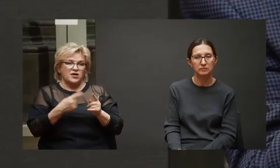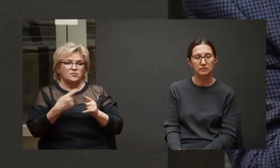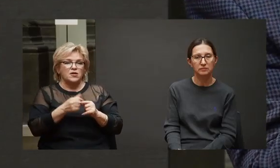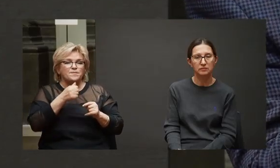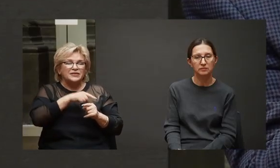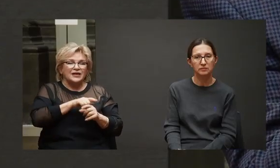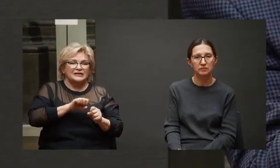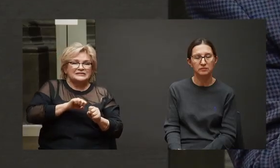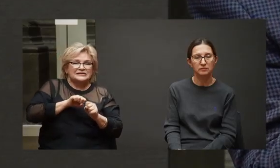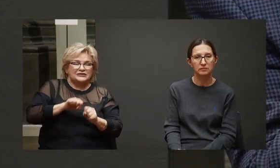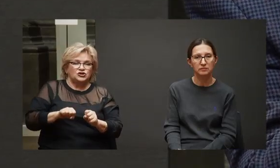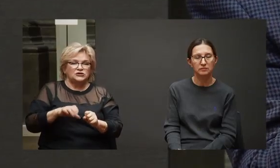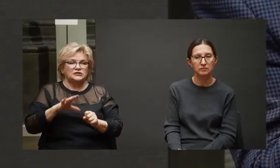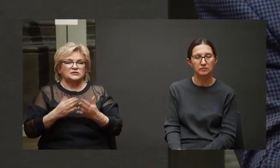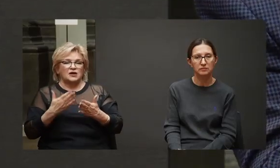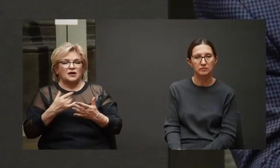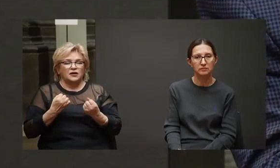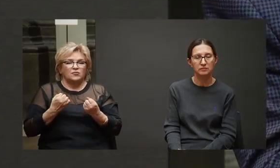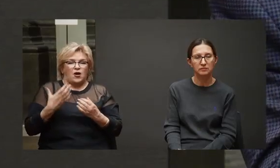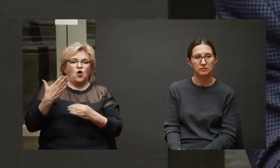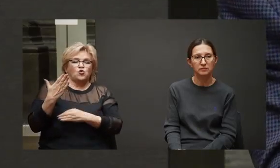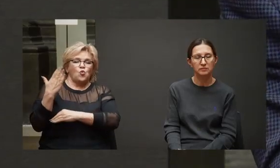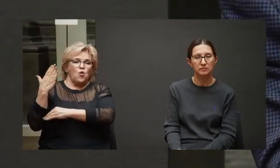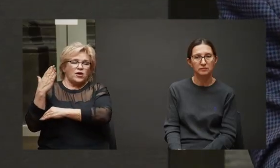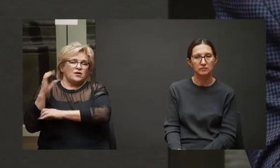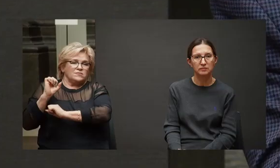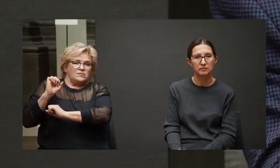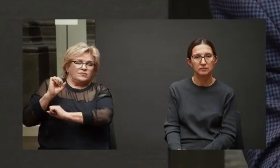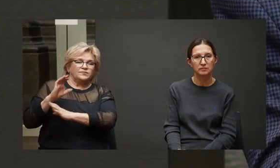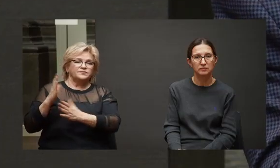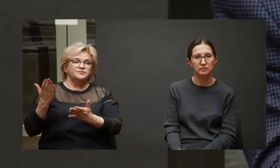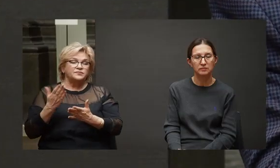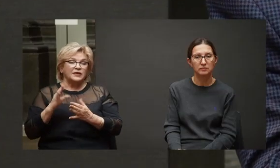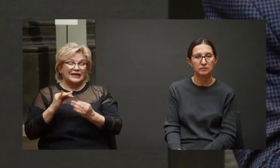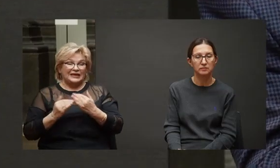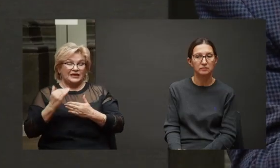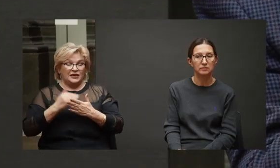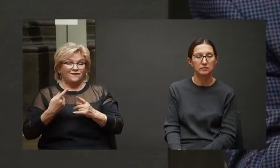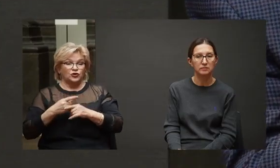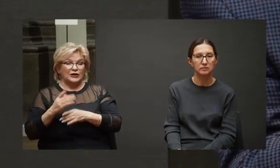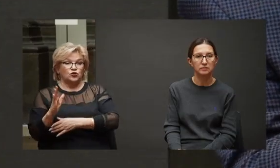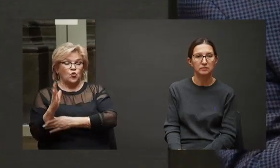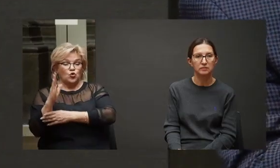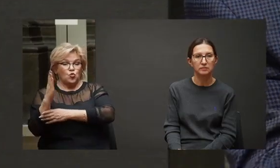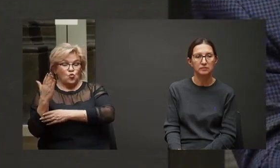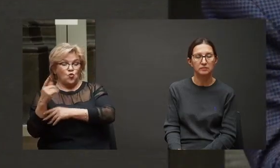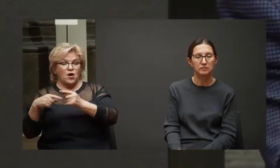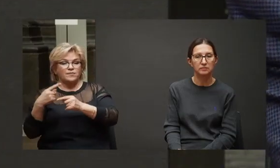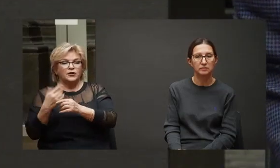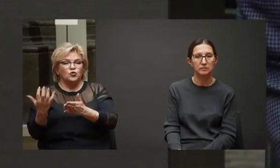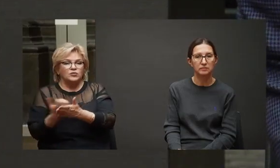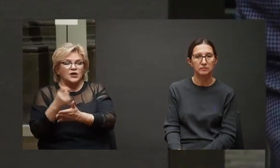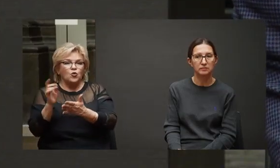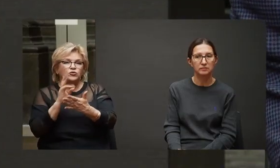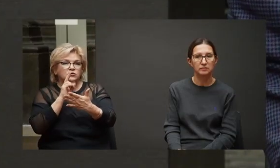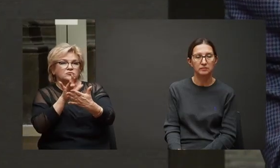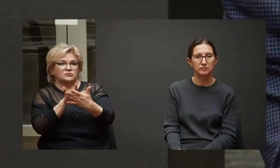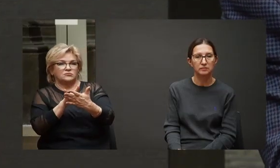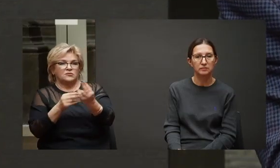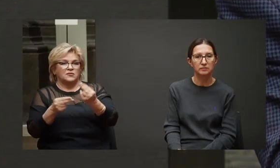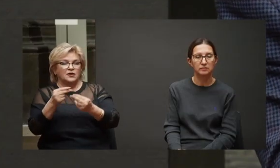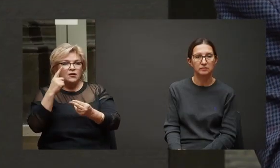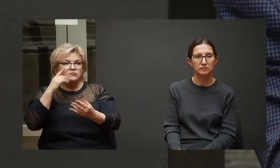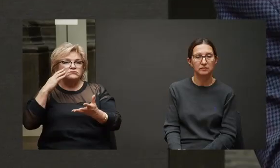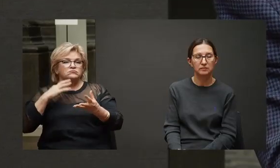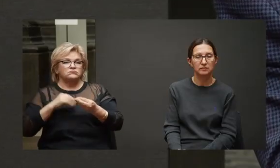пытается защититься или призвать как-то рукой. И эту руку он затем находит в целом ряде произведений, приходит к выводу,